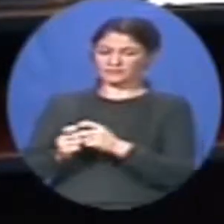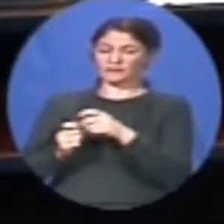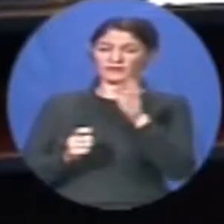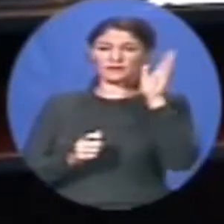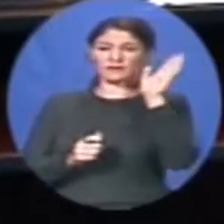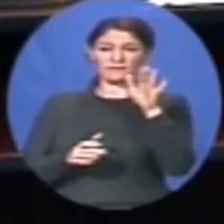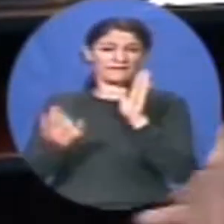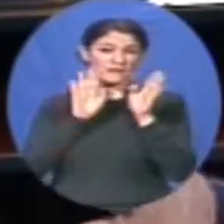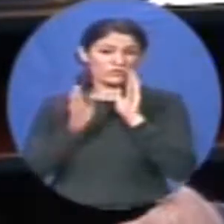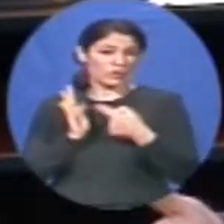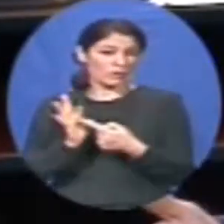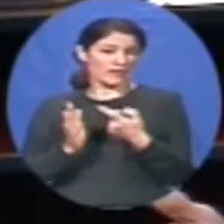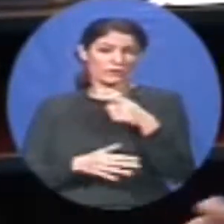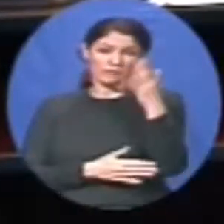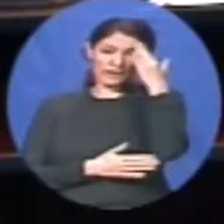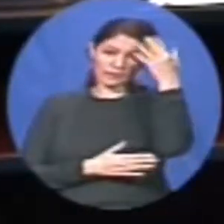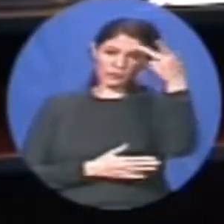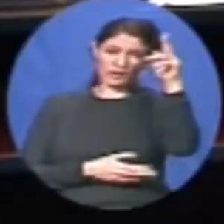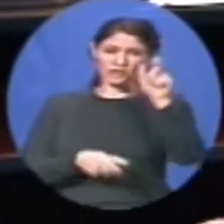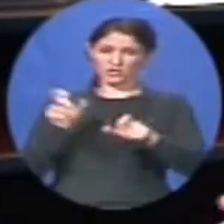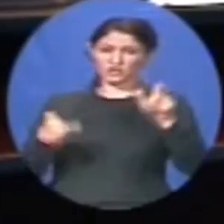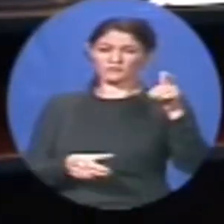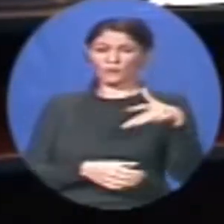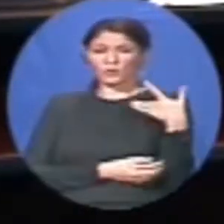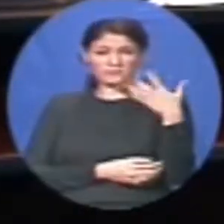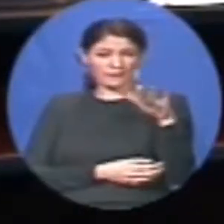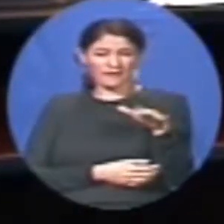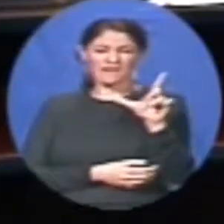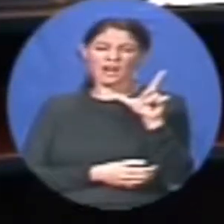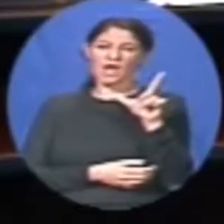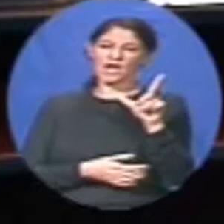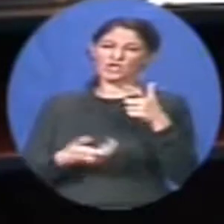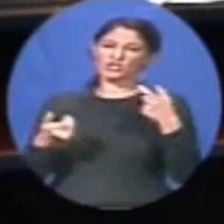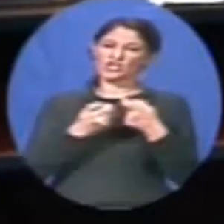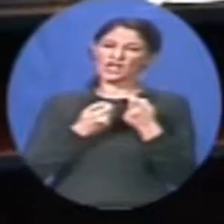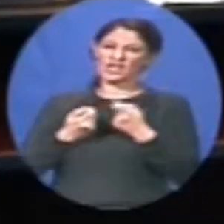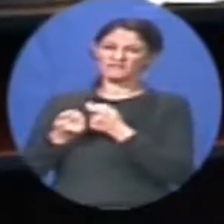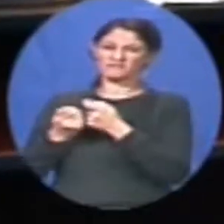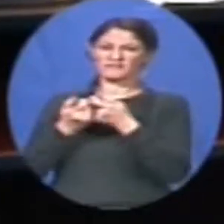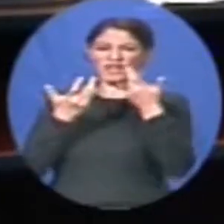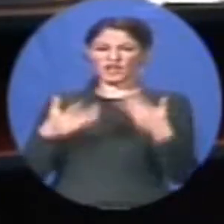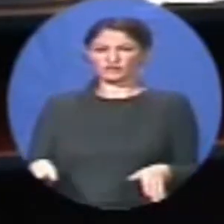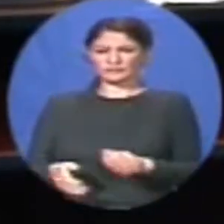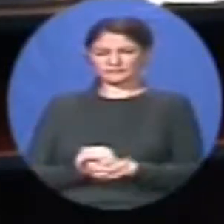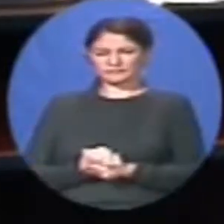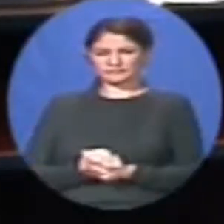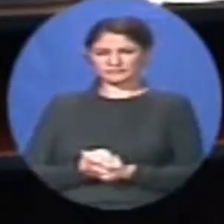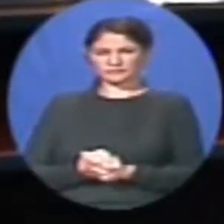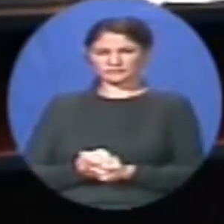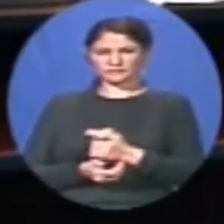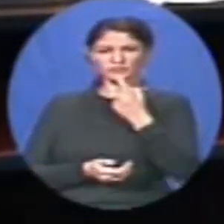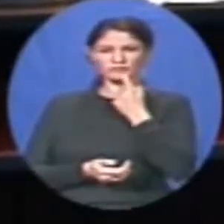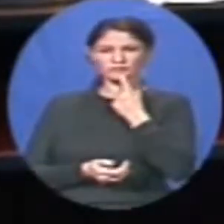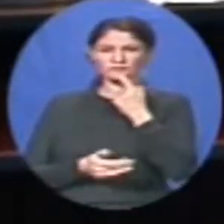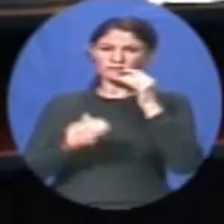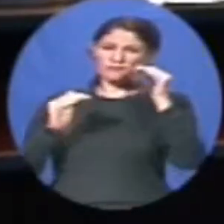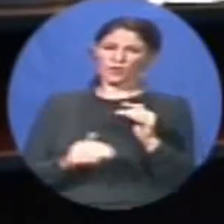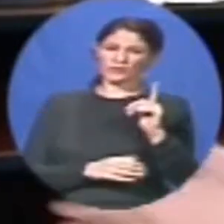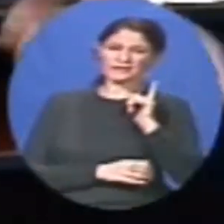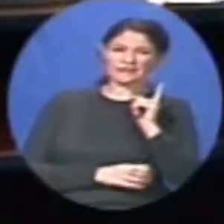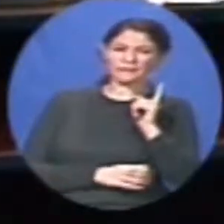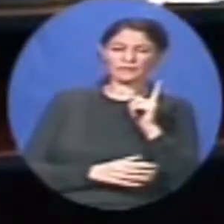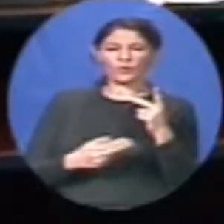וכאלה, אנחנו מכירים הרבה יותר אנשים, או וואטסאפים וזה, אבל הקשרים איתם יותר חלשים. זאת אומרת, הם פחות אינטימיים, פחות